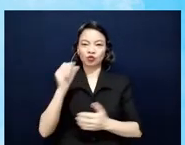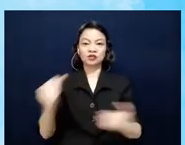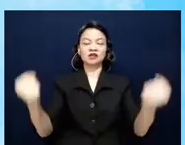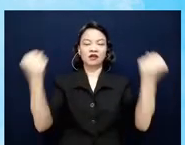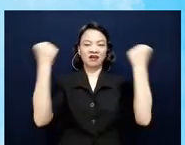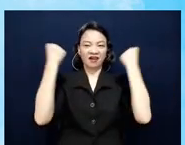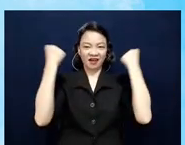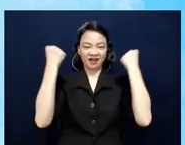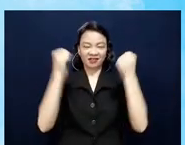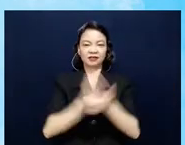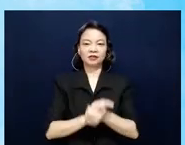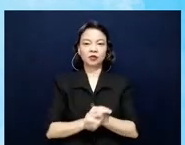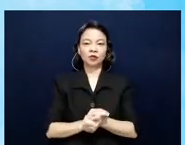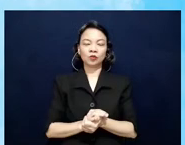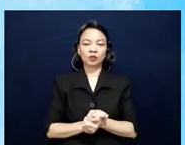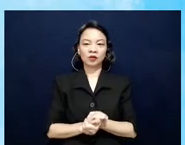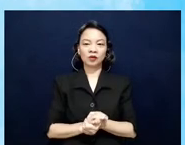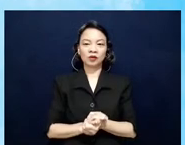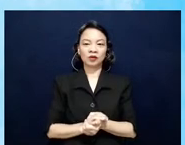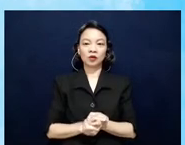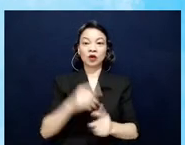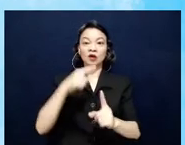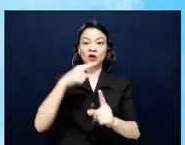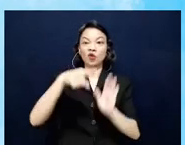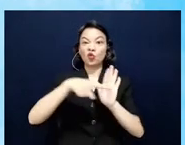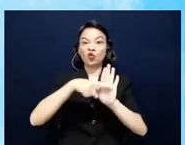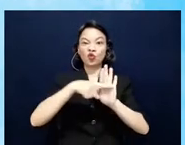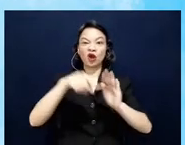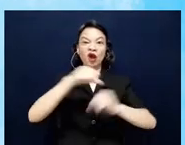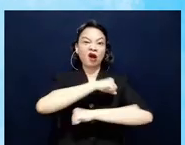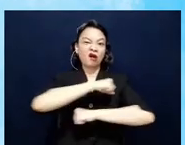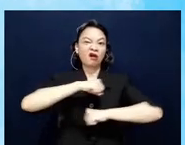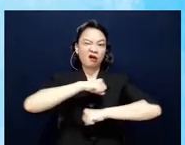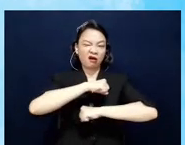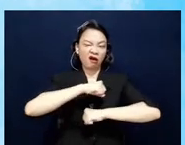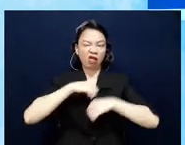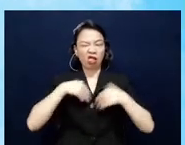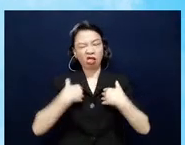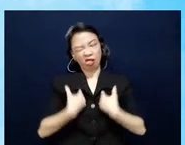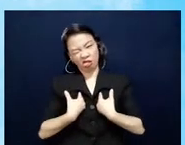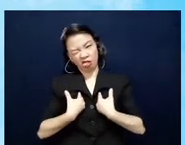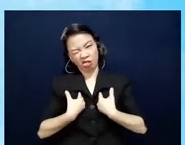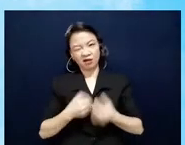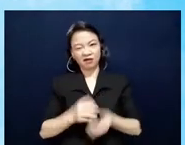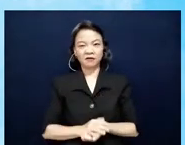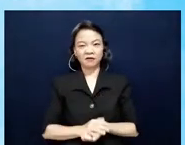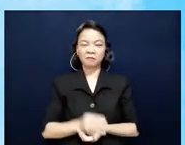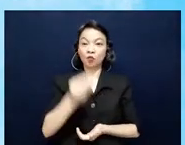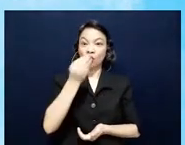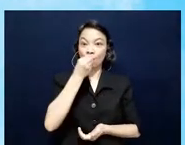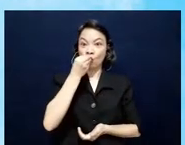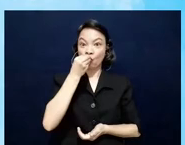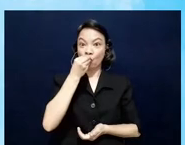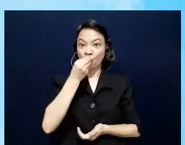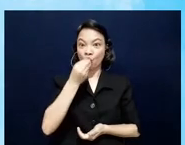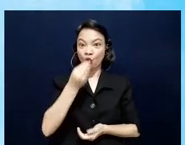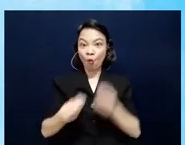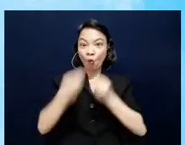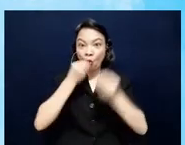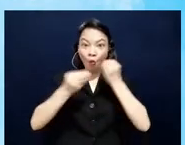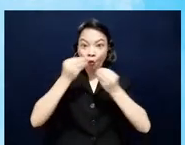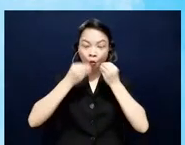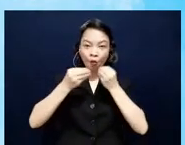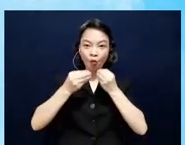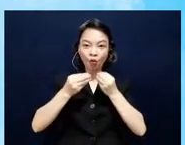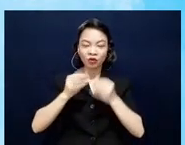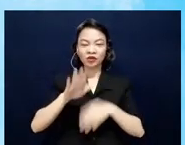adalah kurang gerak, ya kan? Makannya banyak, gorengan sekilo dimakan semua tapi tidak mau gerak.